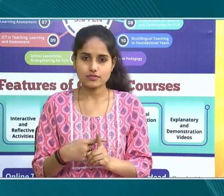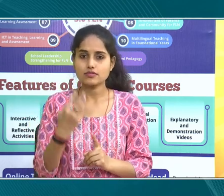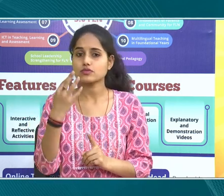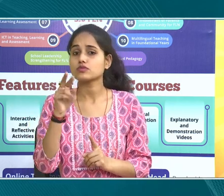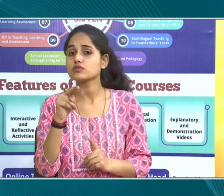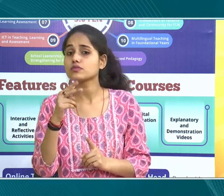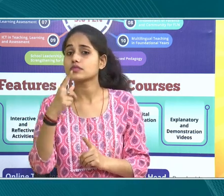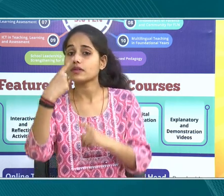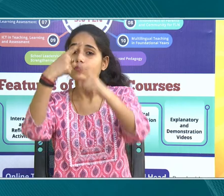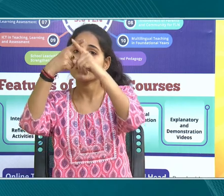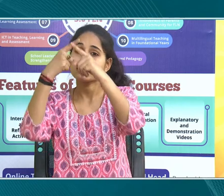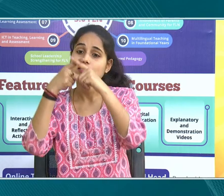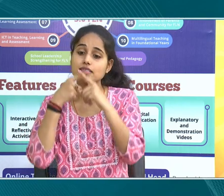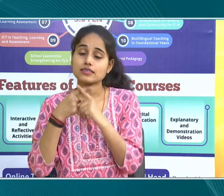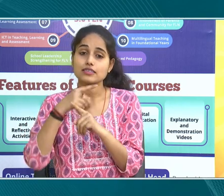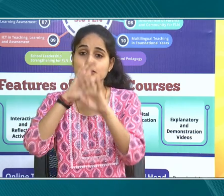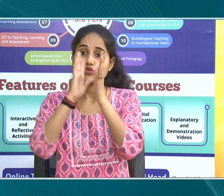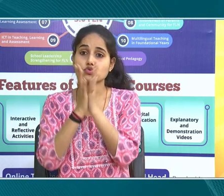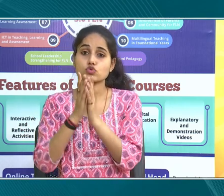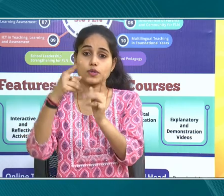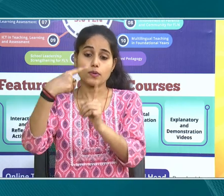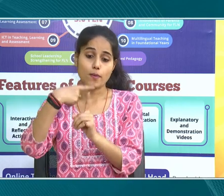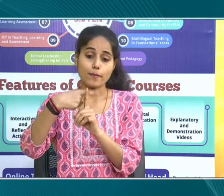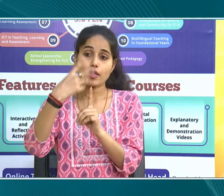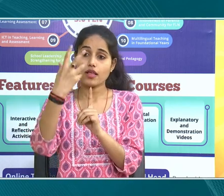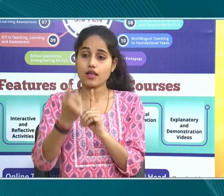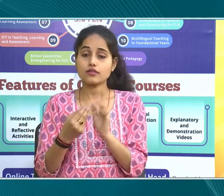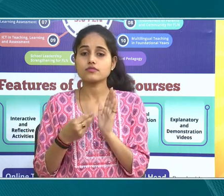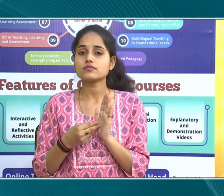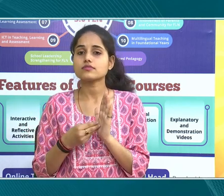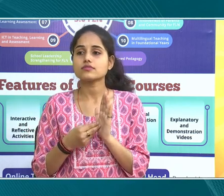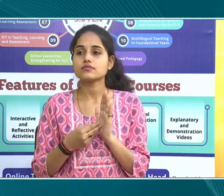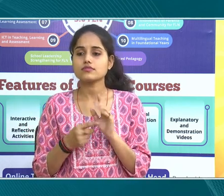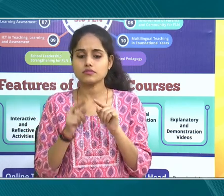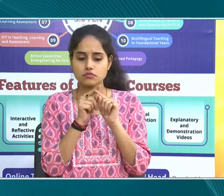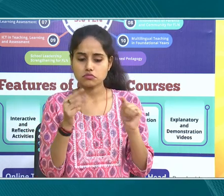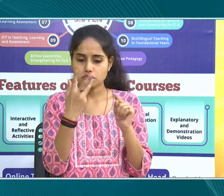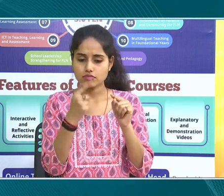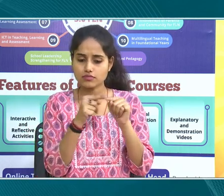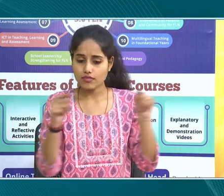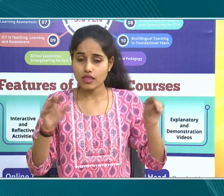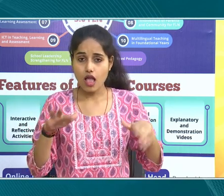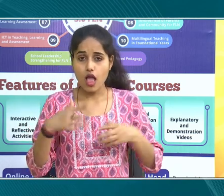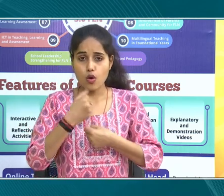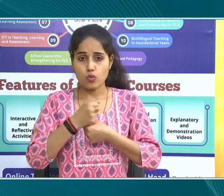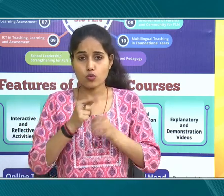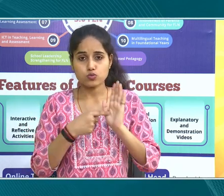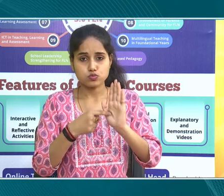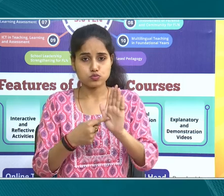राहुल सर किस तरीके से इसको नंबर लाइन पे रिप्रेजेंट कर सकते हैं